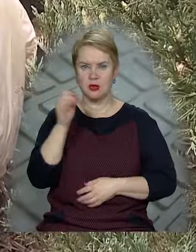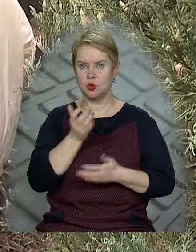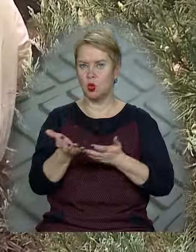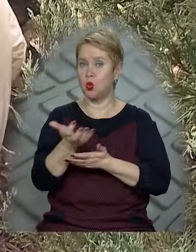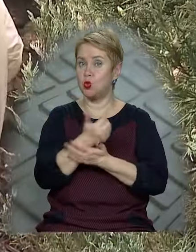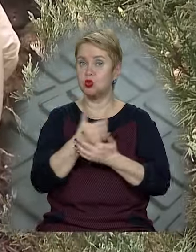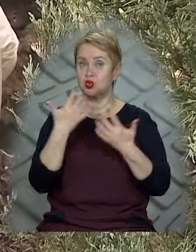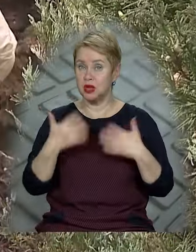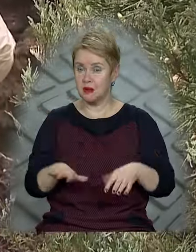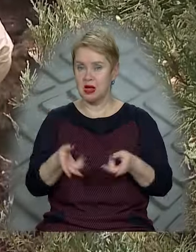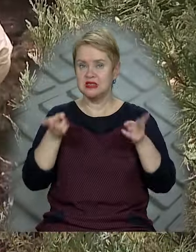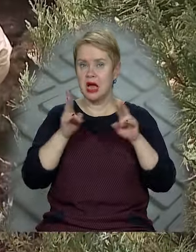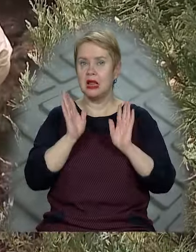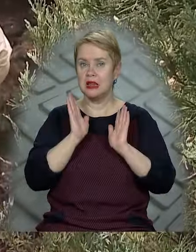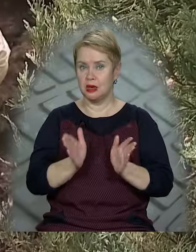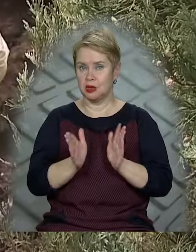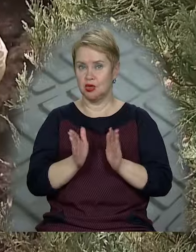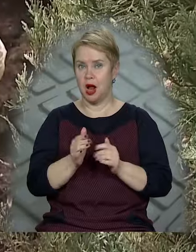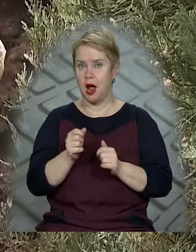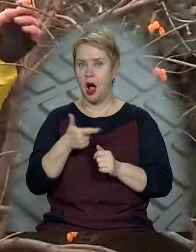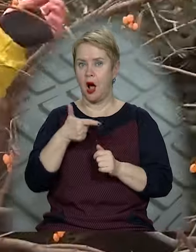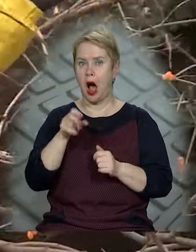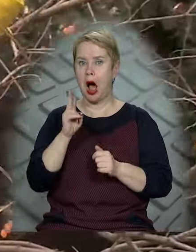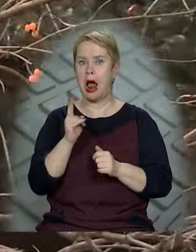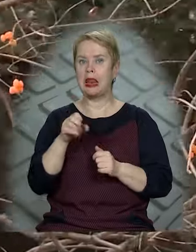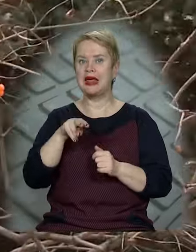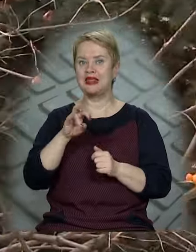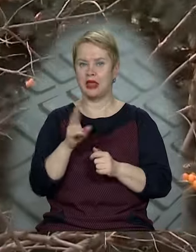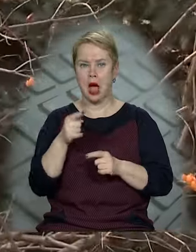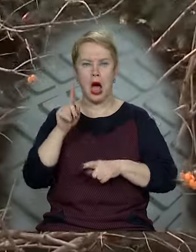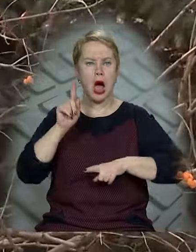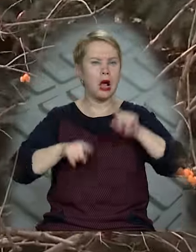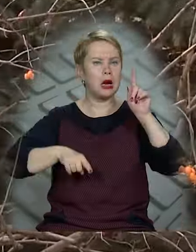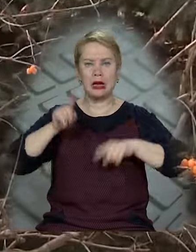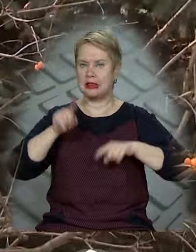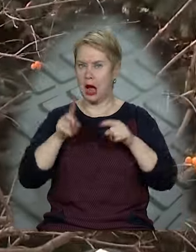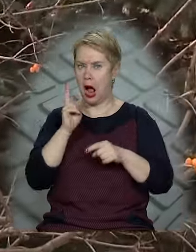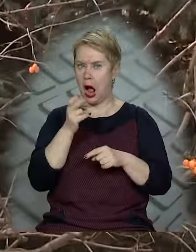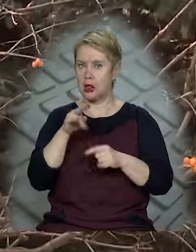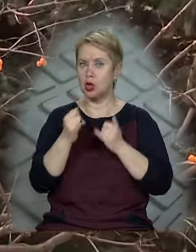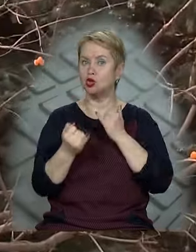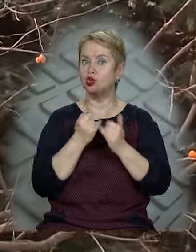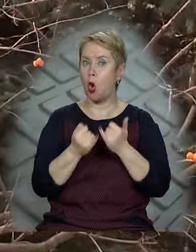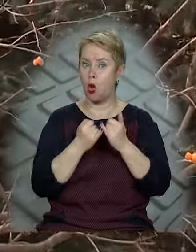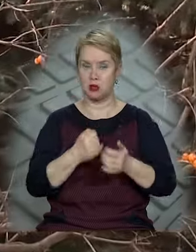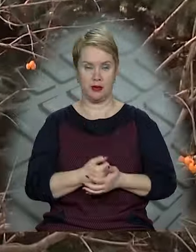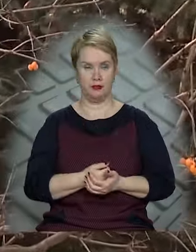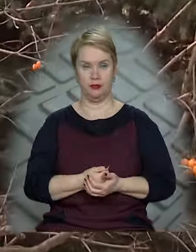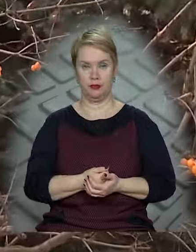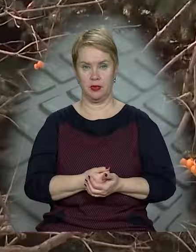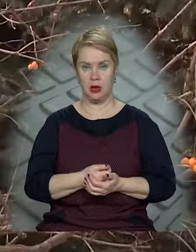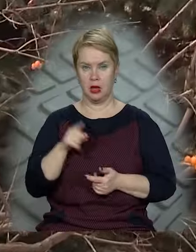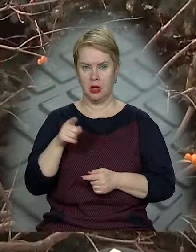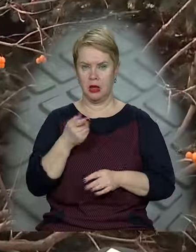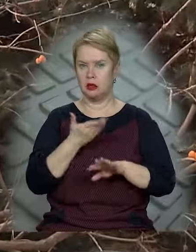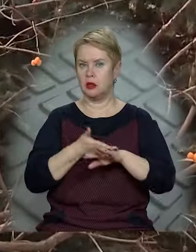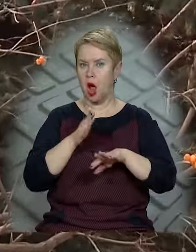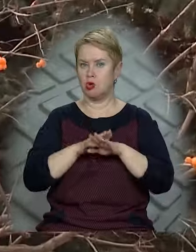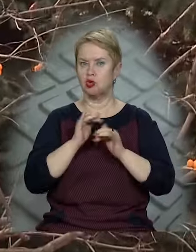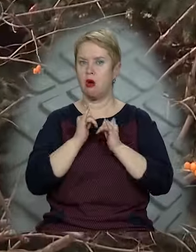вже зібрано. Залишились лише грона калини. Це дуже рідка калина, жовта. Вона навіть, її дуже